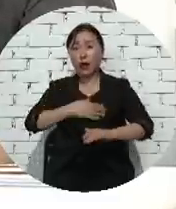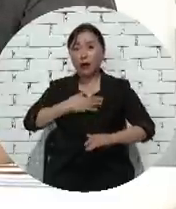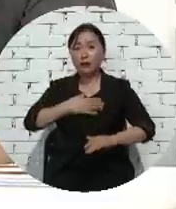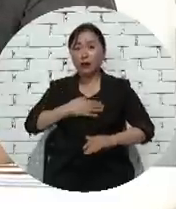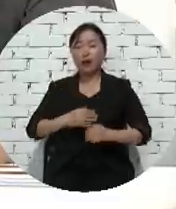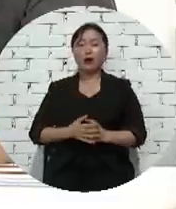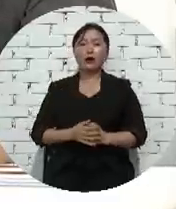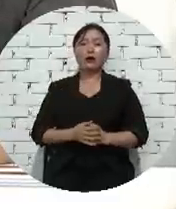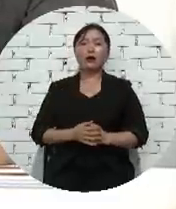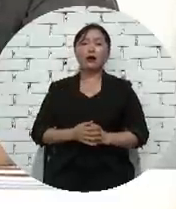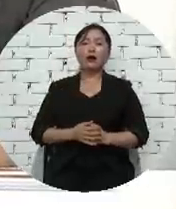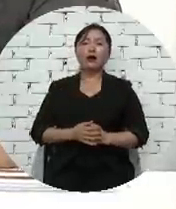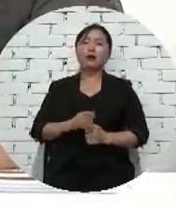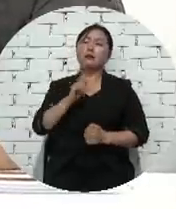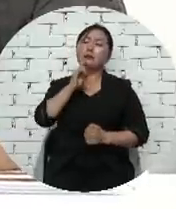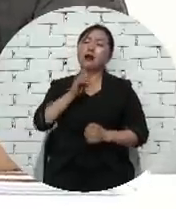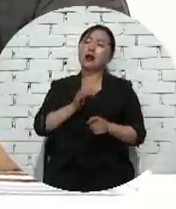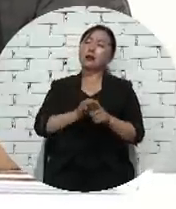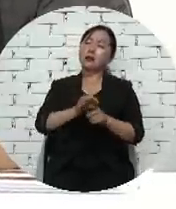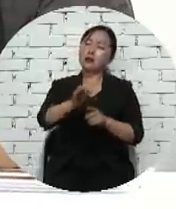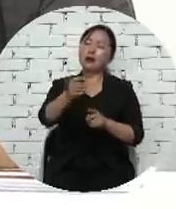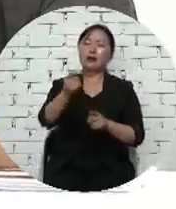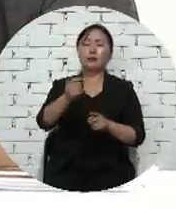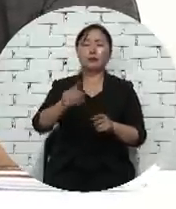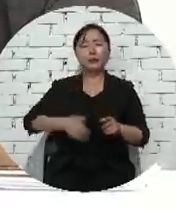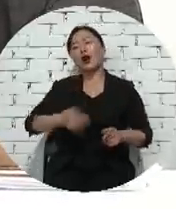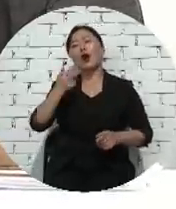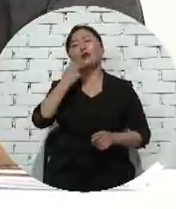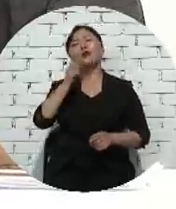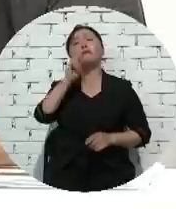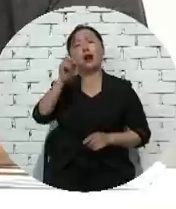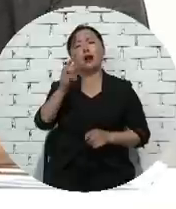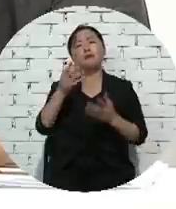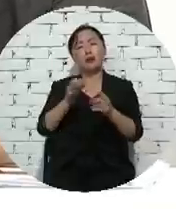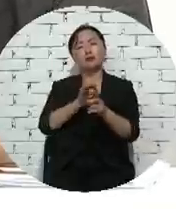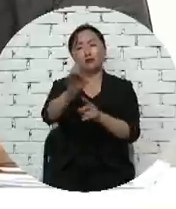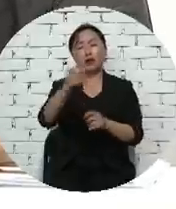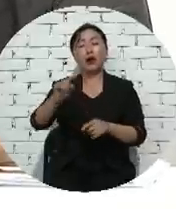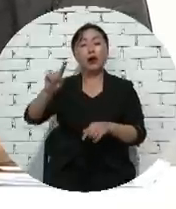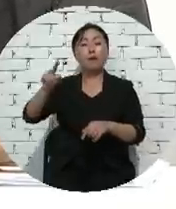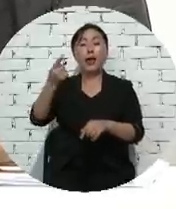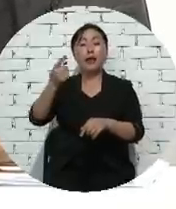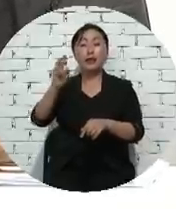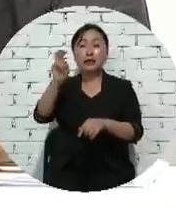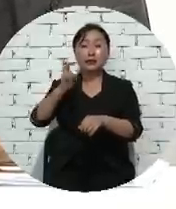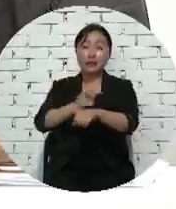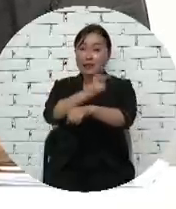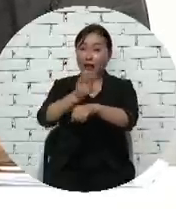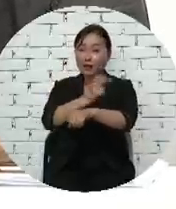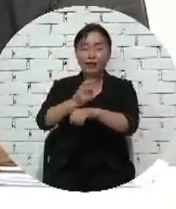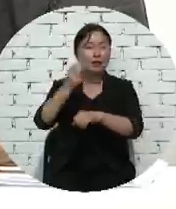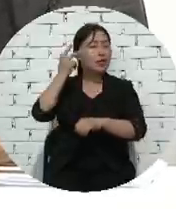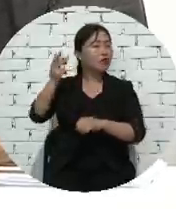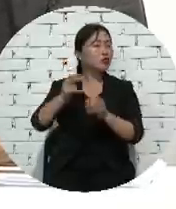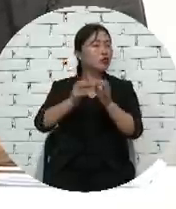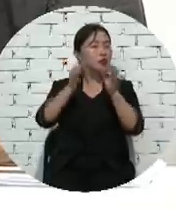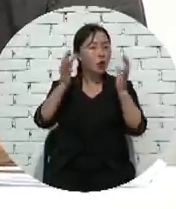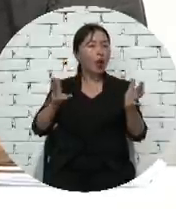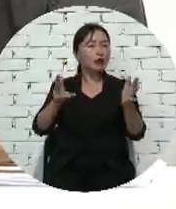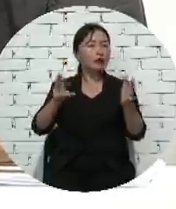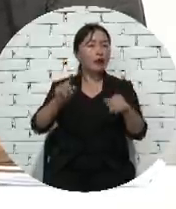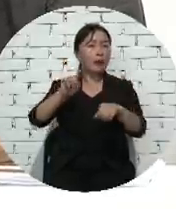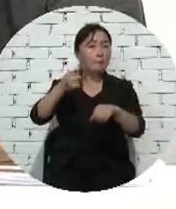제가 뭐 안 해도 될 얘기까지 많이 하긴 했습니다만은 그 120시간 그 주 120시간이라고 하는